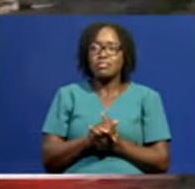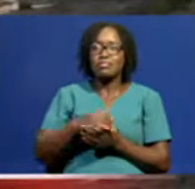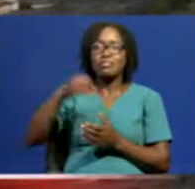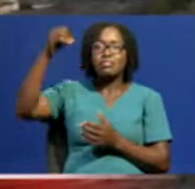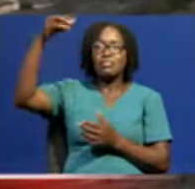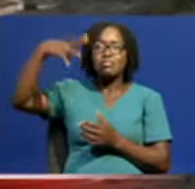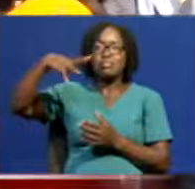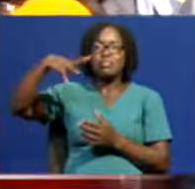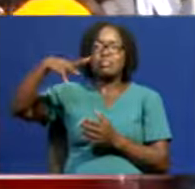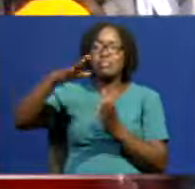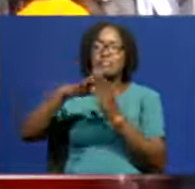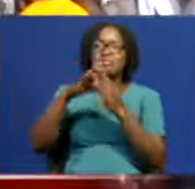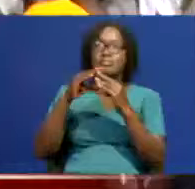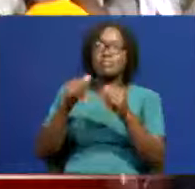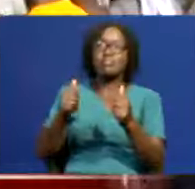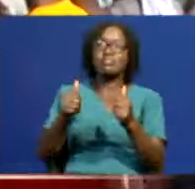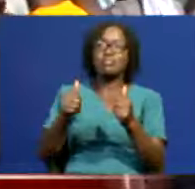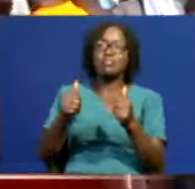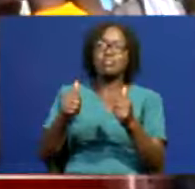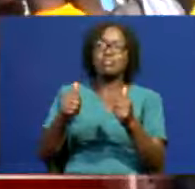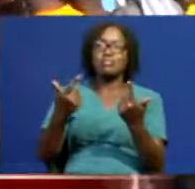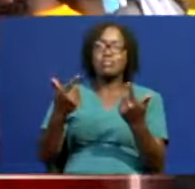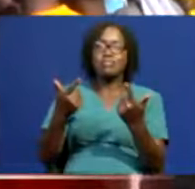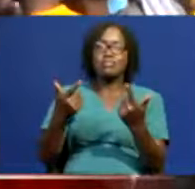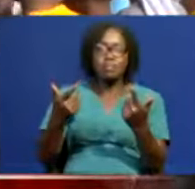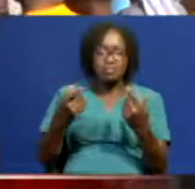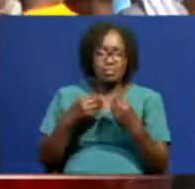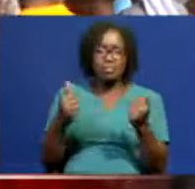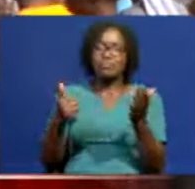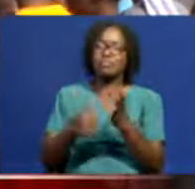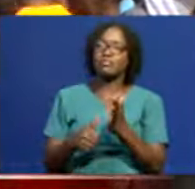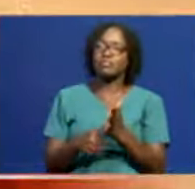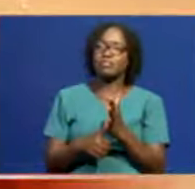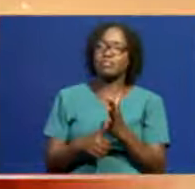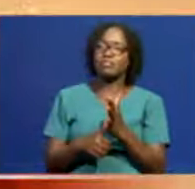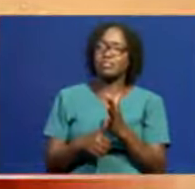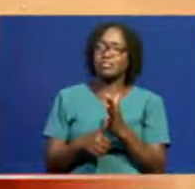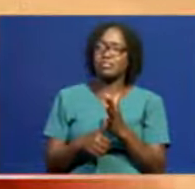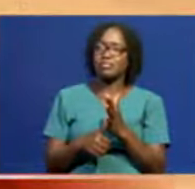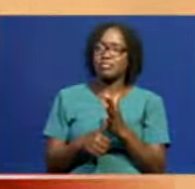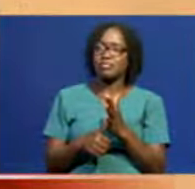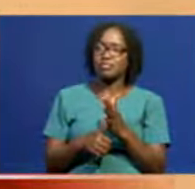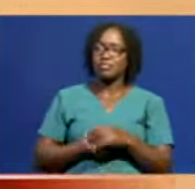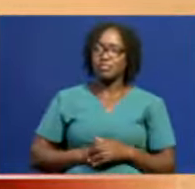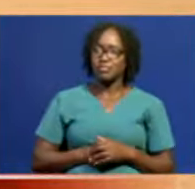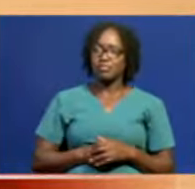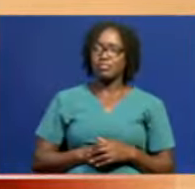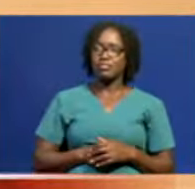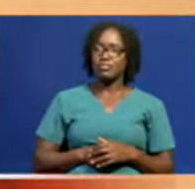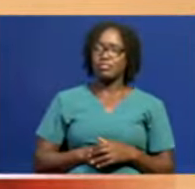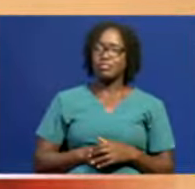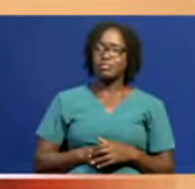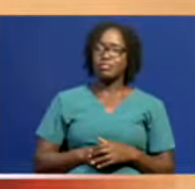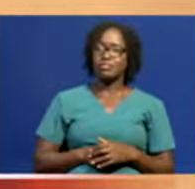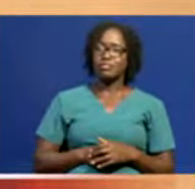barabarani kumetajwa kama suluhisho muhimu katika kukabiliana na tatizo hilo. Yusufar Darubini.